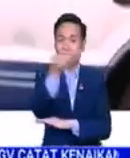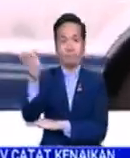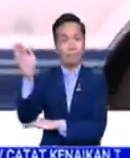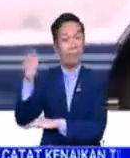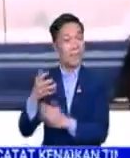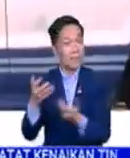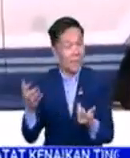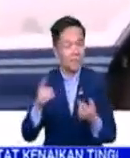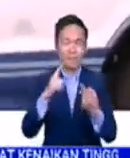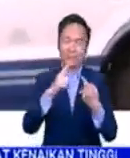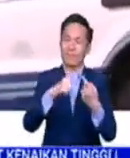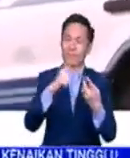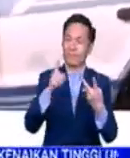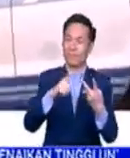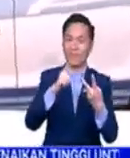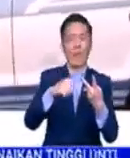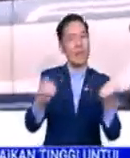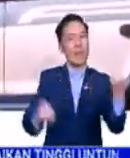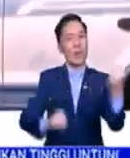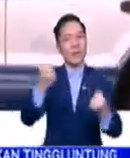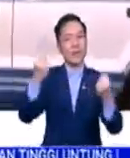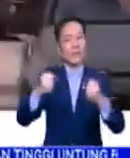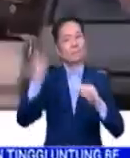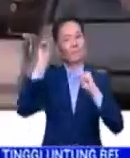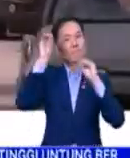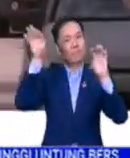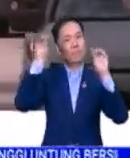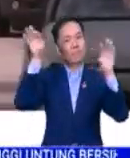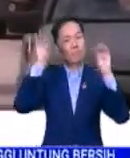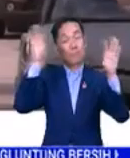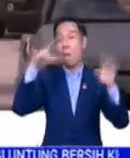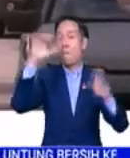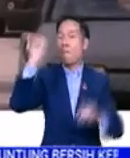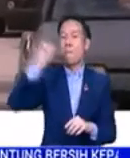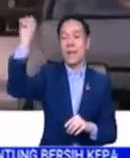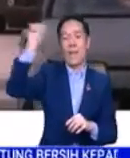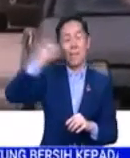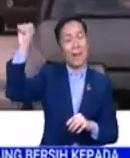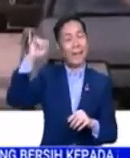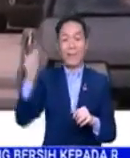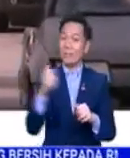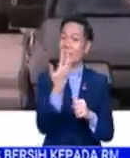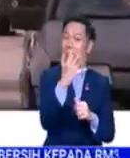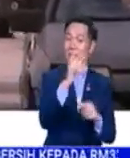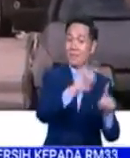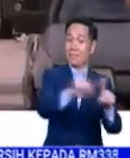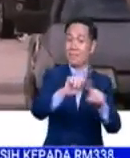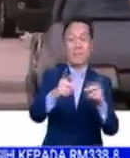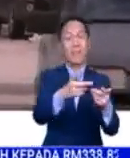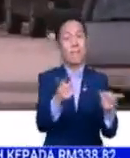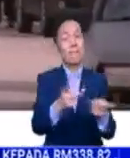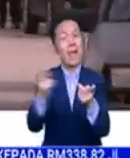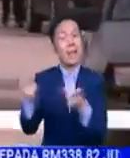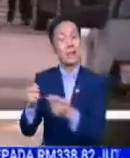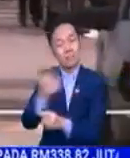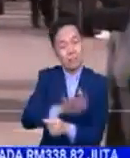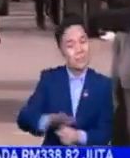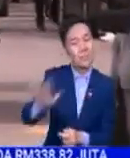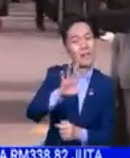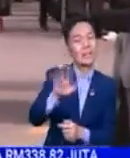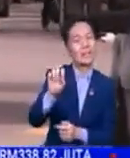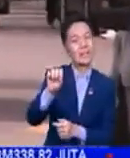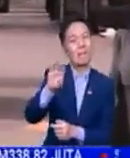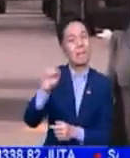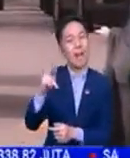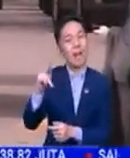turut dilaksanakan Info on Wheel Merdeka yang akan melawat ke 15 lokasi sekitar daerah